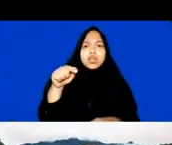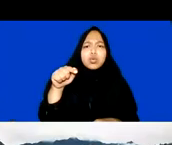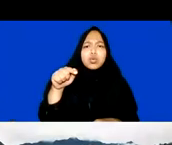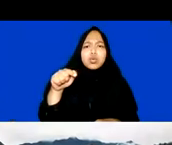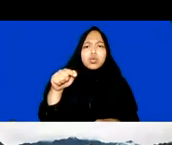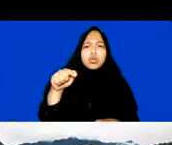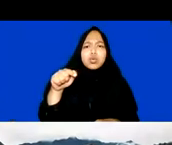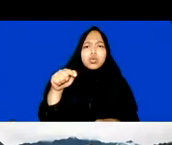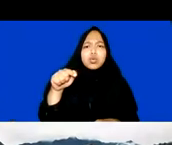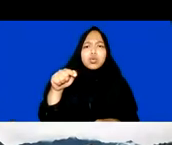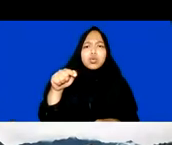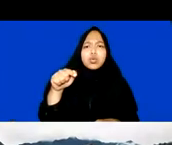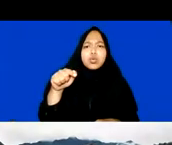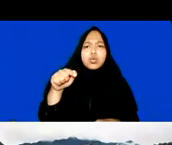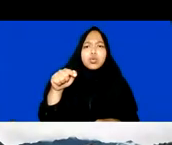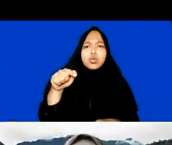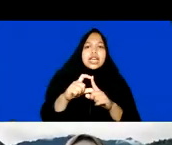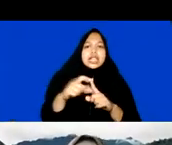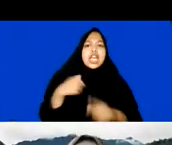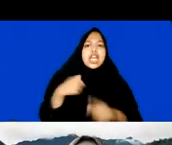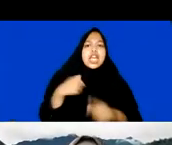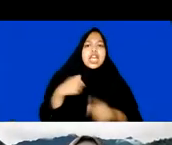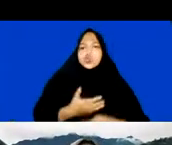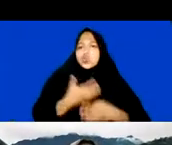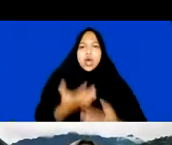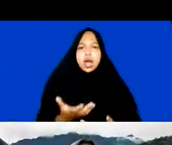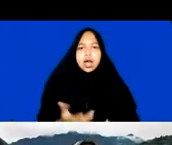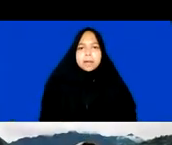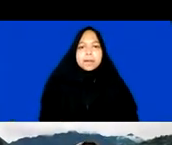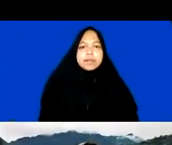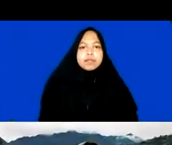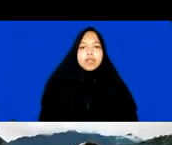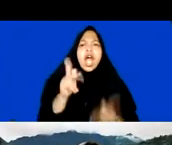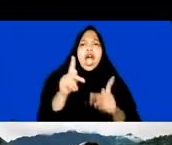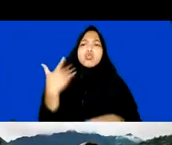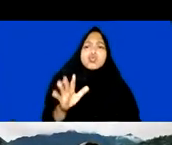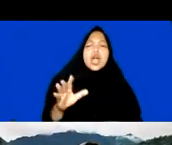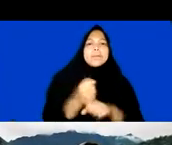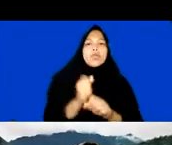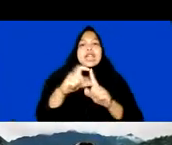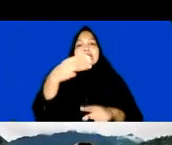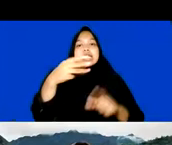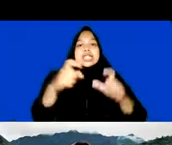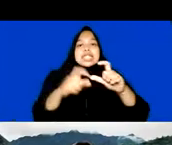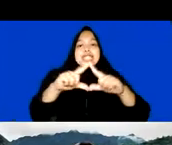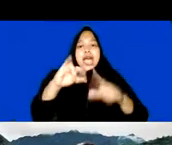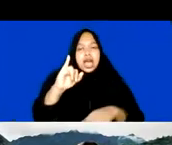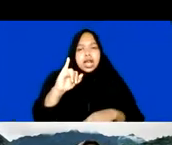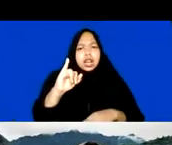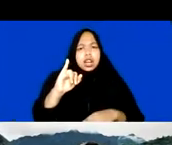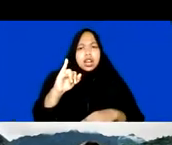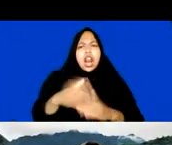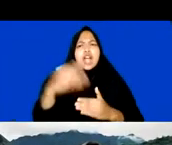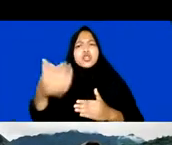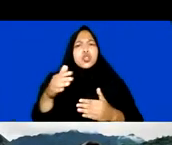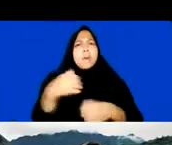habis desain yang baru udah jadi, terus mau diapain lagi gitu kan. Mau dieksplor apa lagi nih, atau mau di warna, di color, atau di